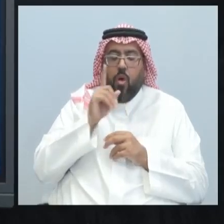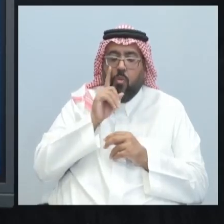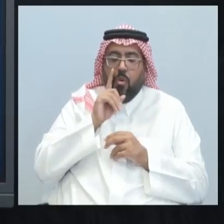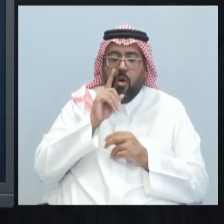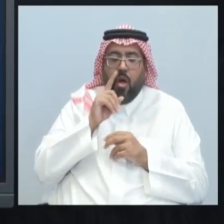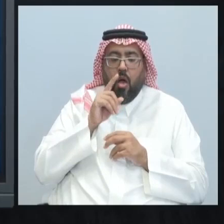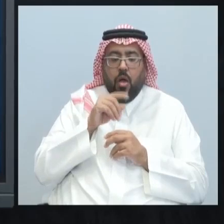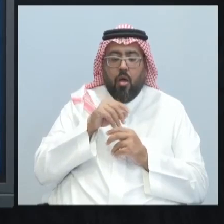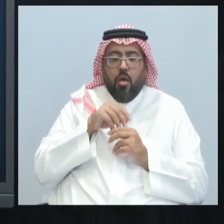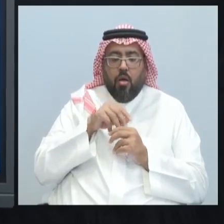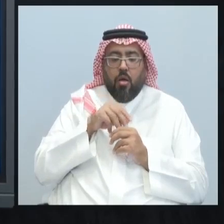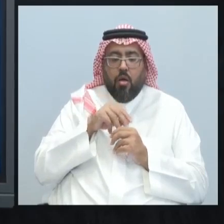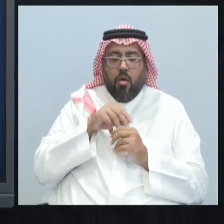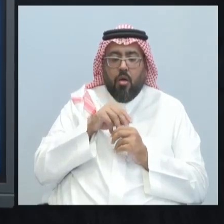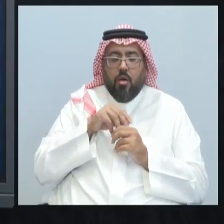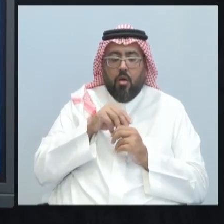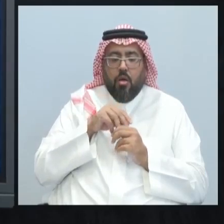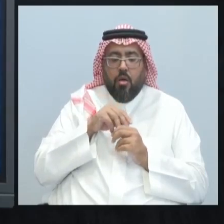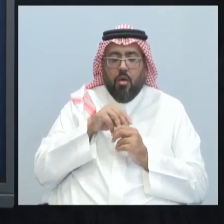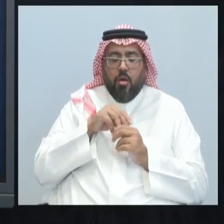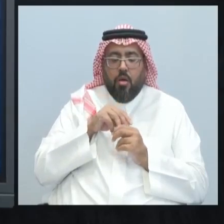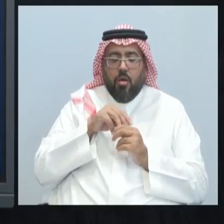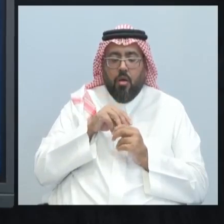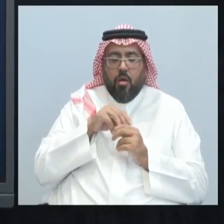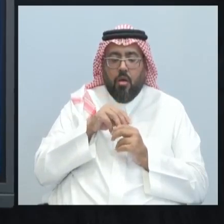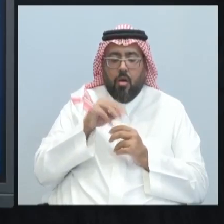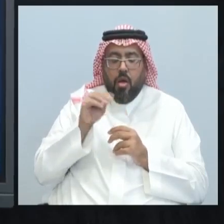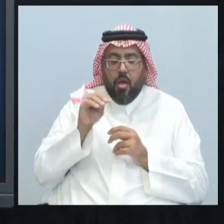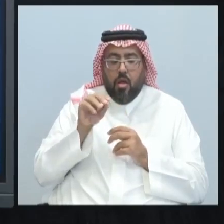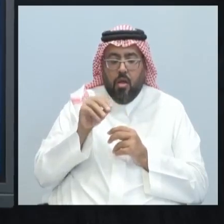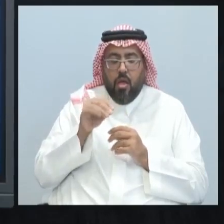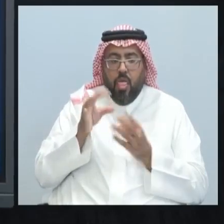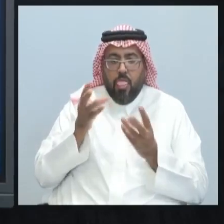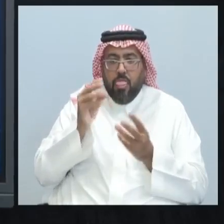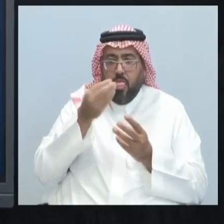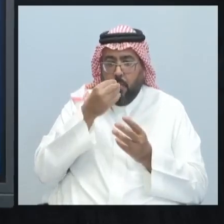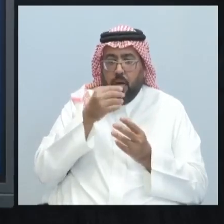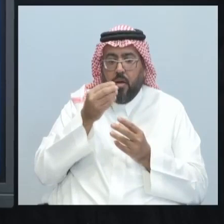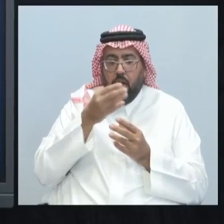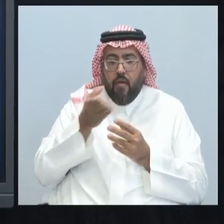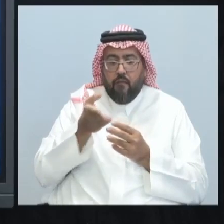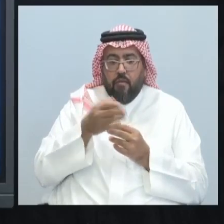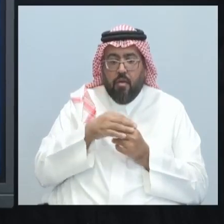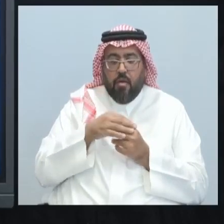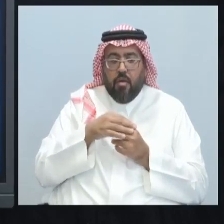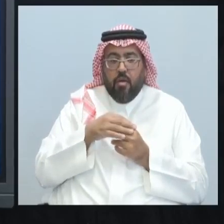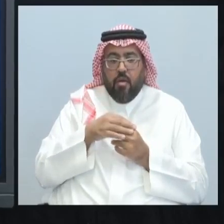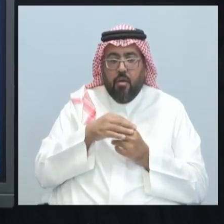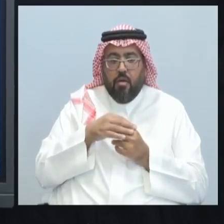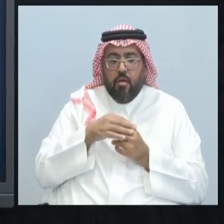هذا الابن ايضا بار بابيه وامه هل لذلك ثمرات هل لذلك